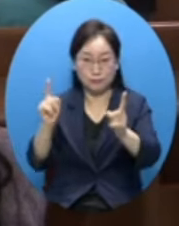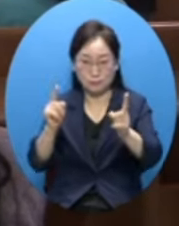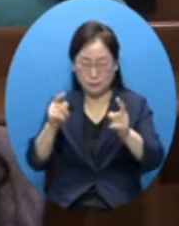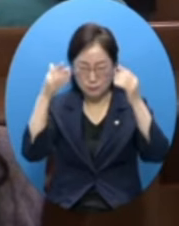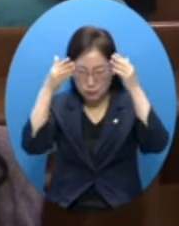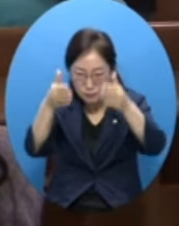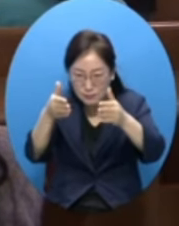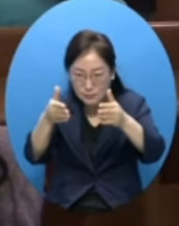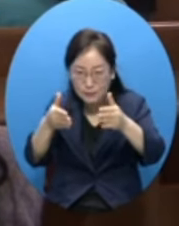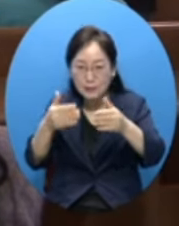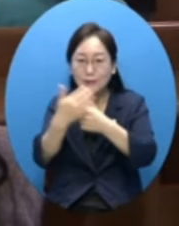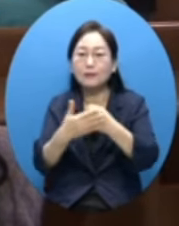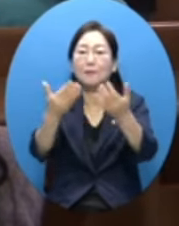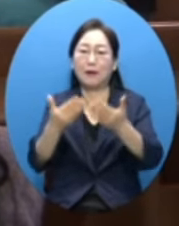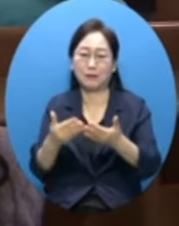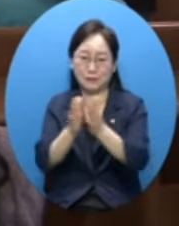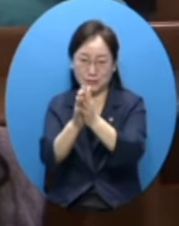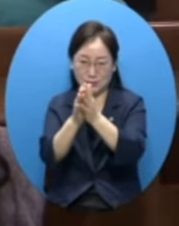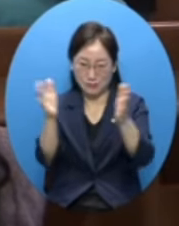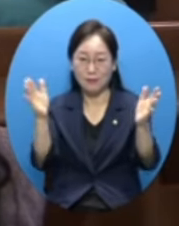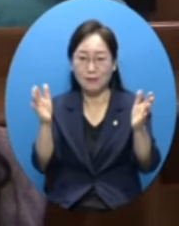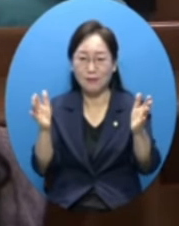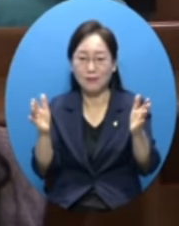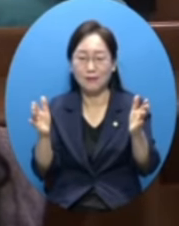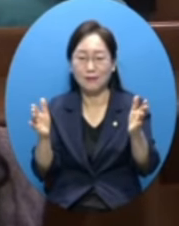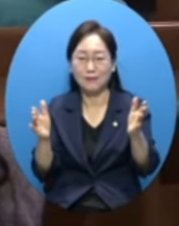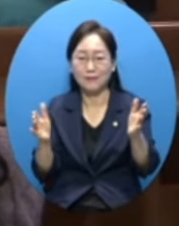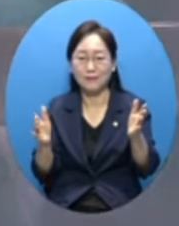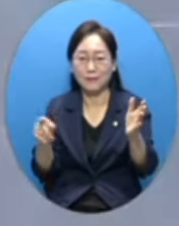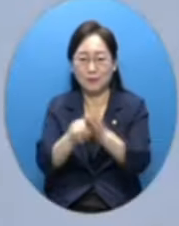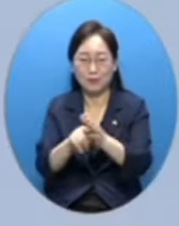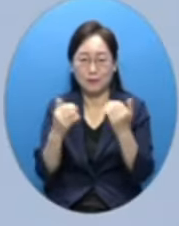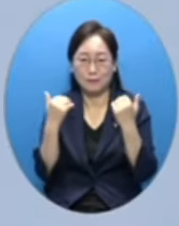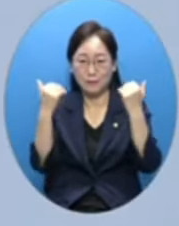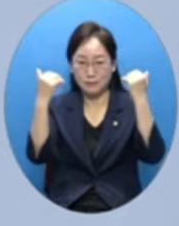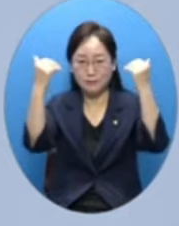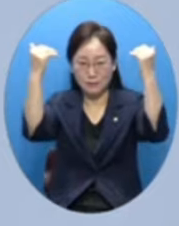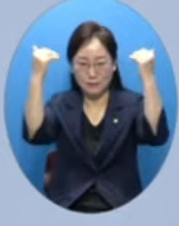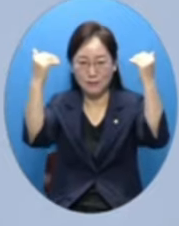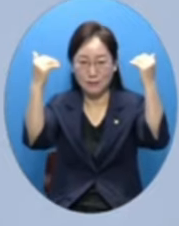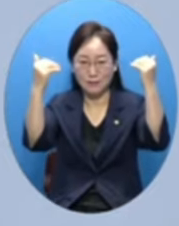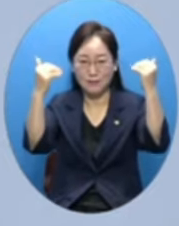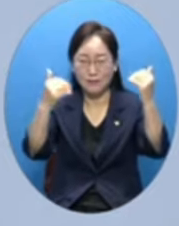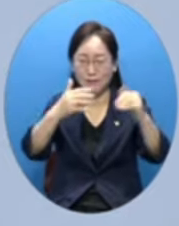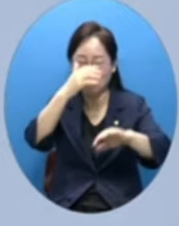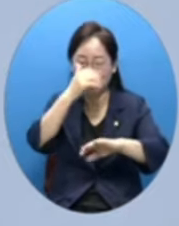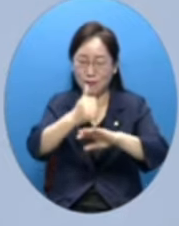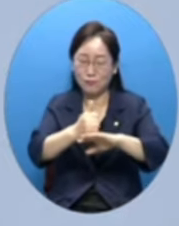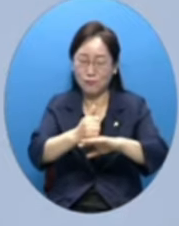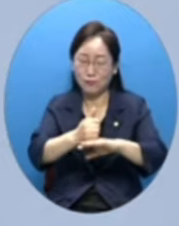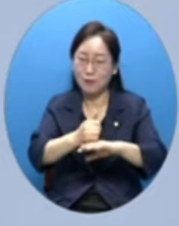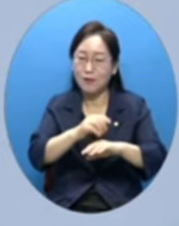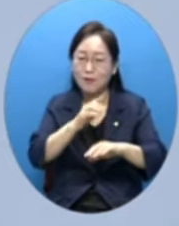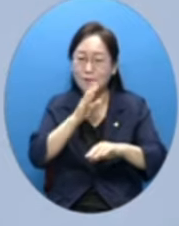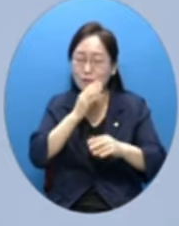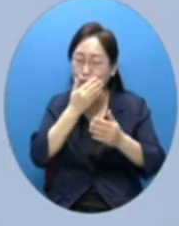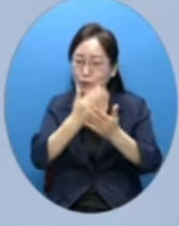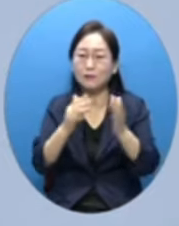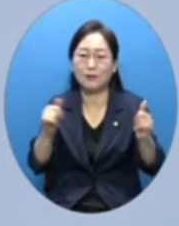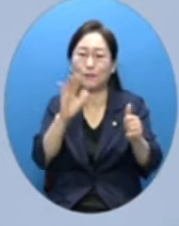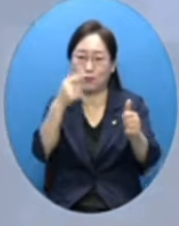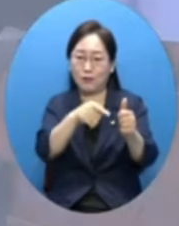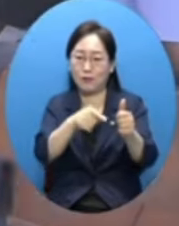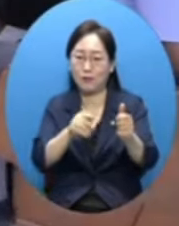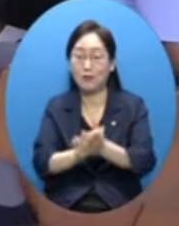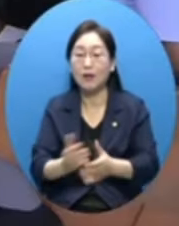그다음에 은혜받기 시작하고 그가 신앙이 자하기 시작해서 귀한 성도로 자리잡게 된 것을 제가 지켜보았습니다